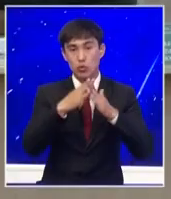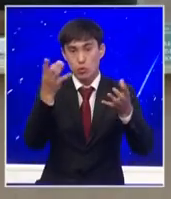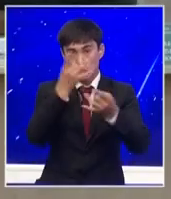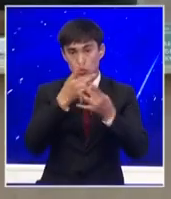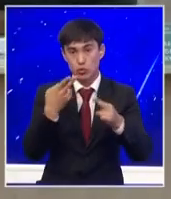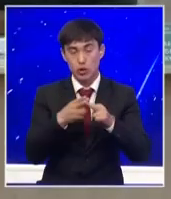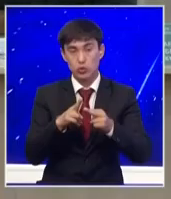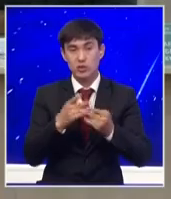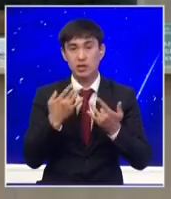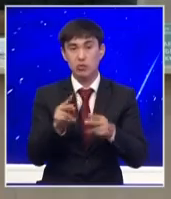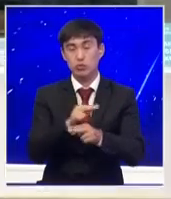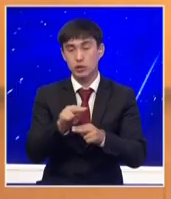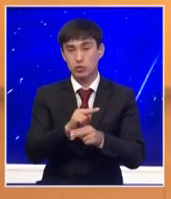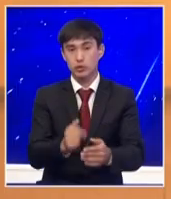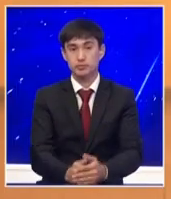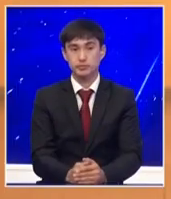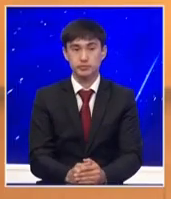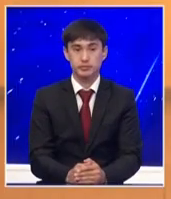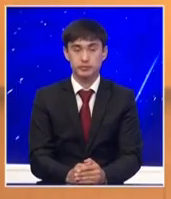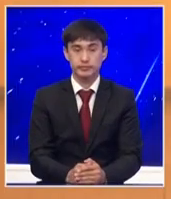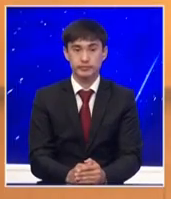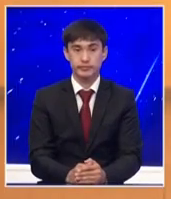культуры который требует ремонта